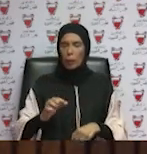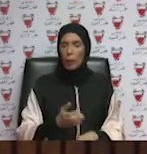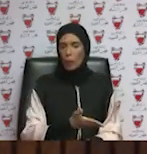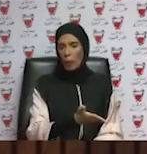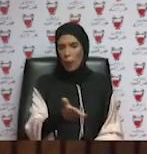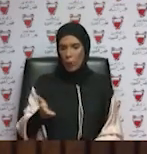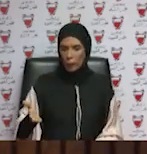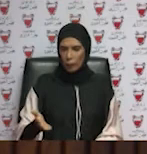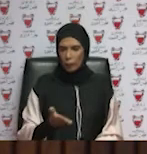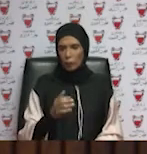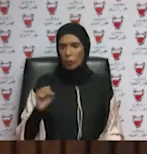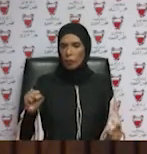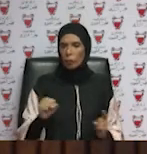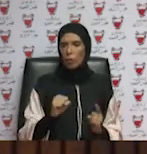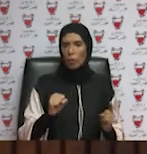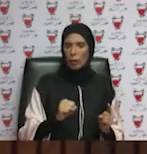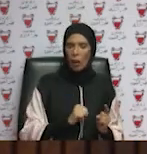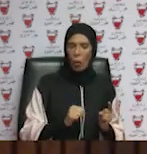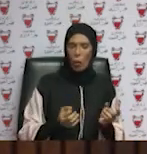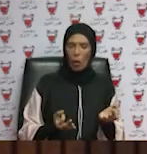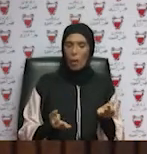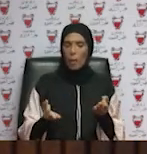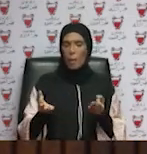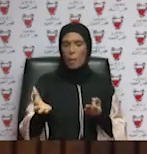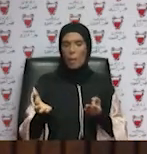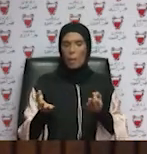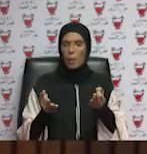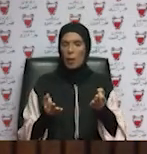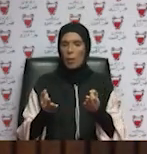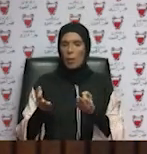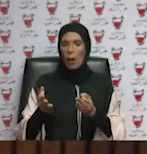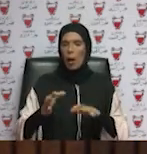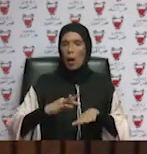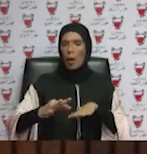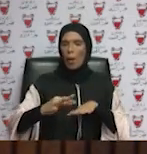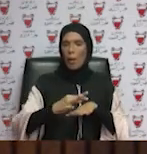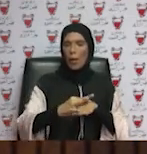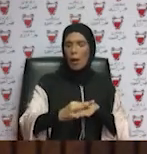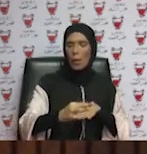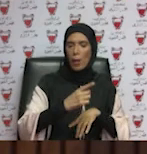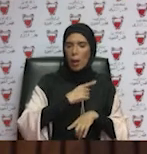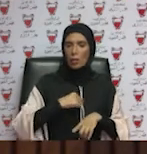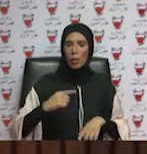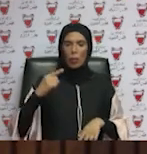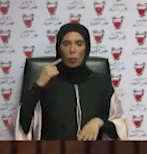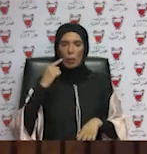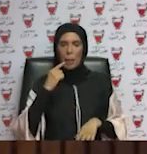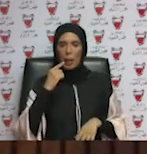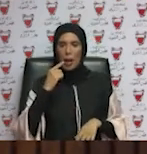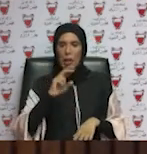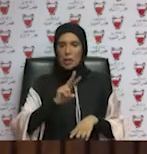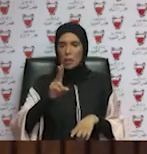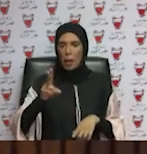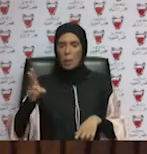أو الاختصاصي أو الاستشاري في فروع الطب وطب الأسنان والخدمات الطبية